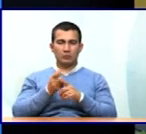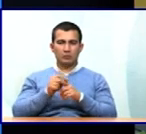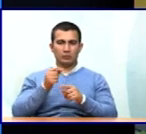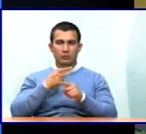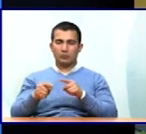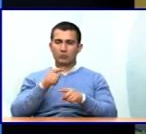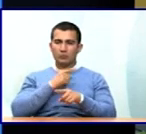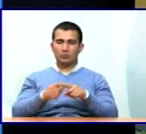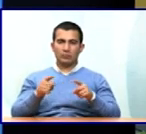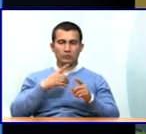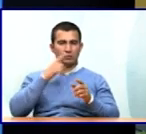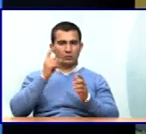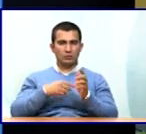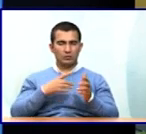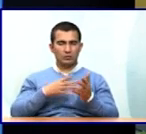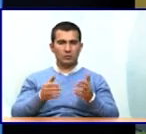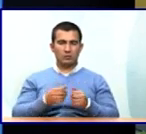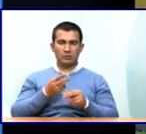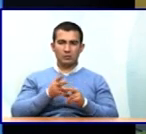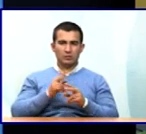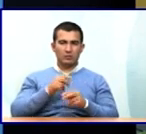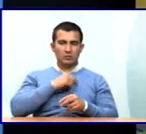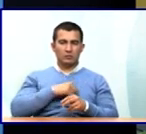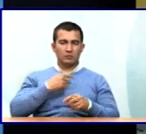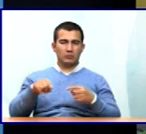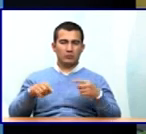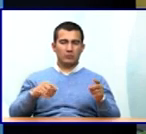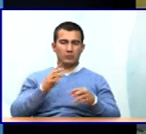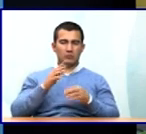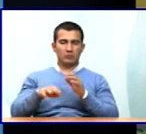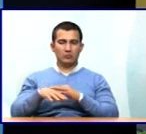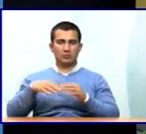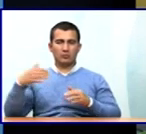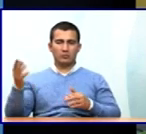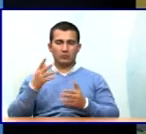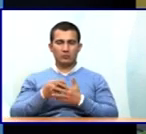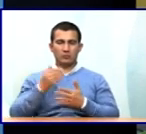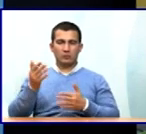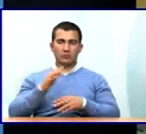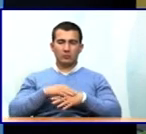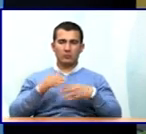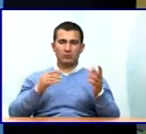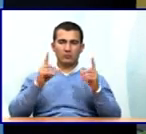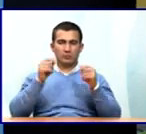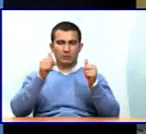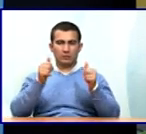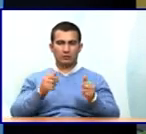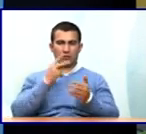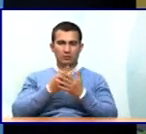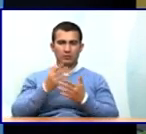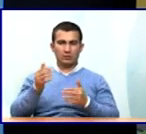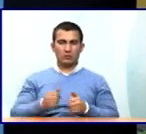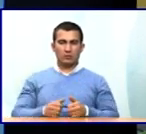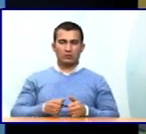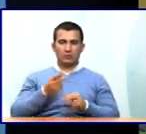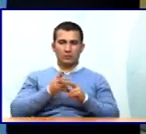qilishini aniqladilar. Bunday farq o'ng tomondagi rasmda, mana o'ng tomondagi va chap tomondagi rasmlardagi